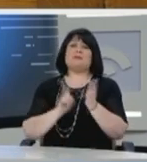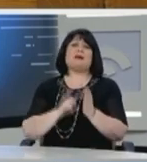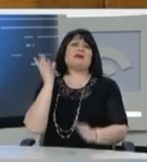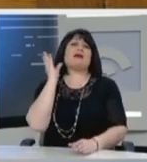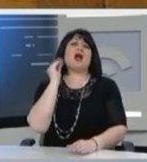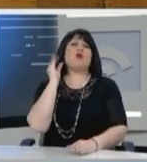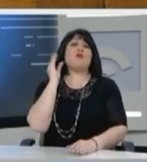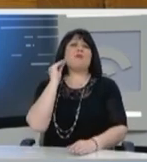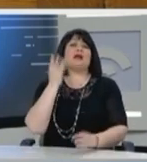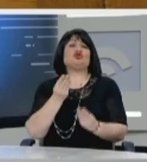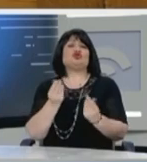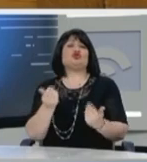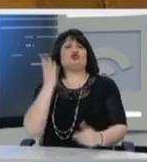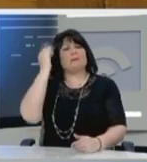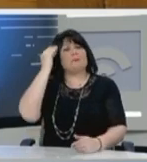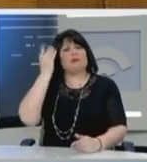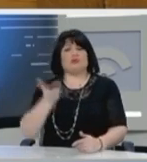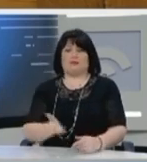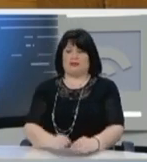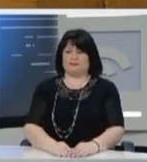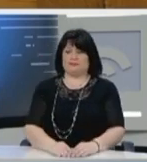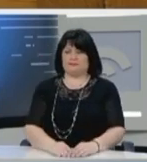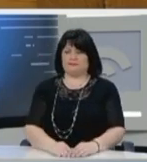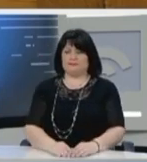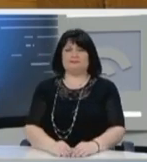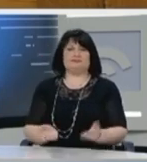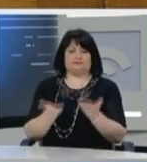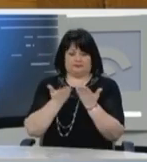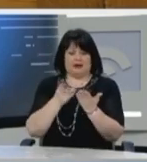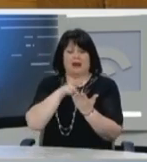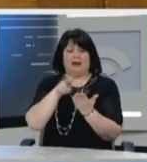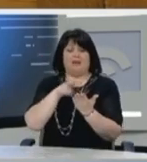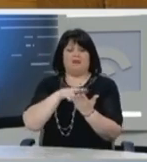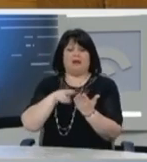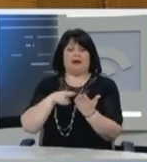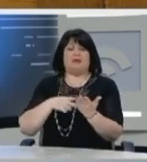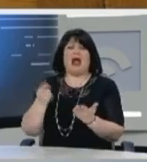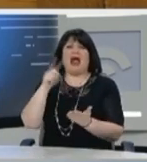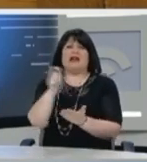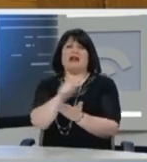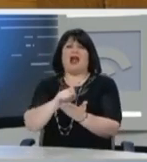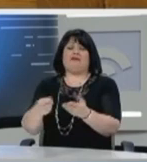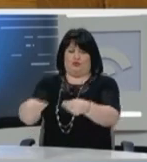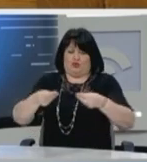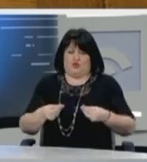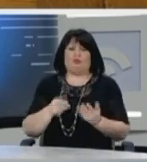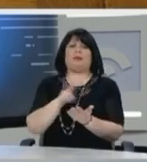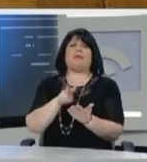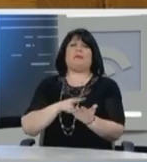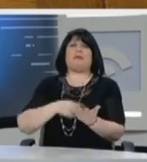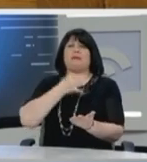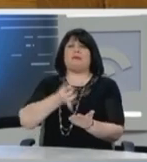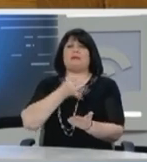Βουλή να ακούμε. Γιατί έρχεστε και διαβάζετε εδώ τυφλοσούρτες που σας τους γράφουν άλλοι, προφανώς, έτσι,